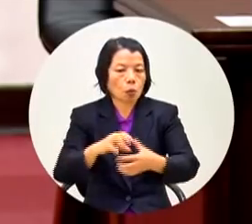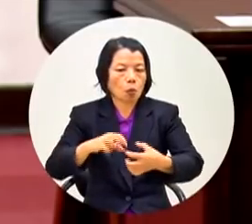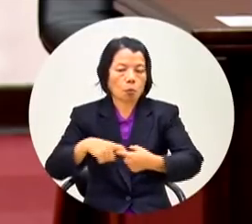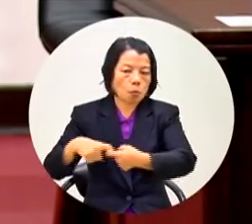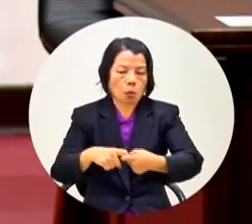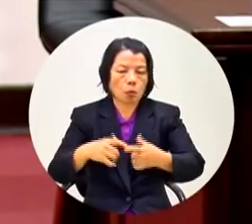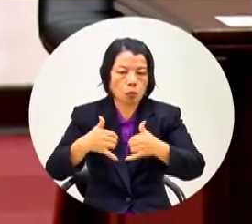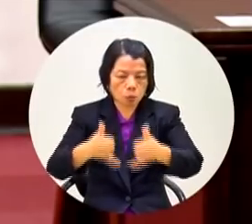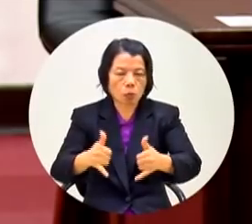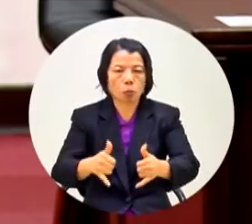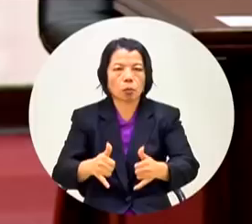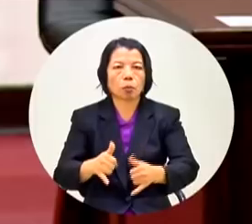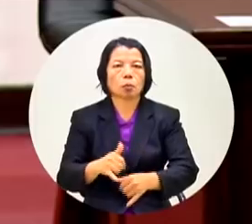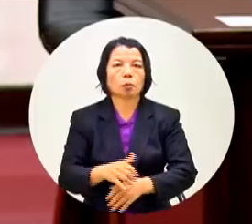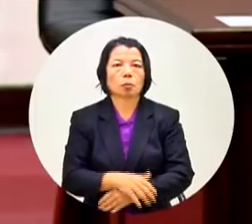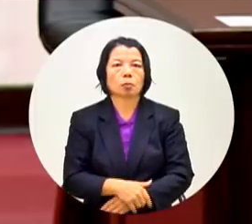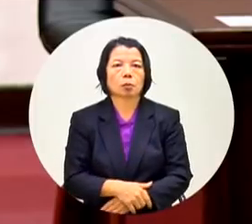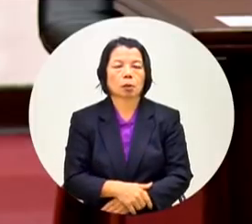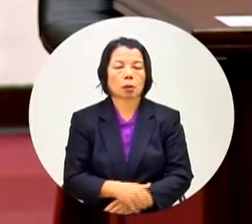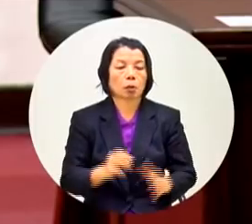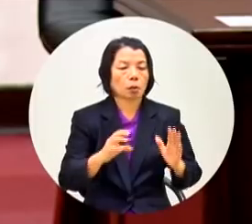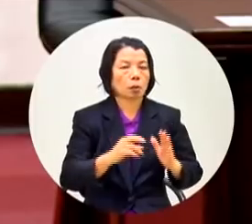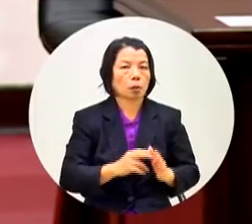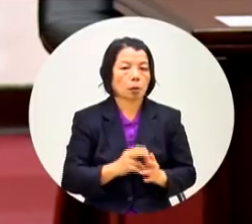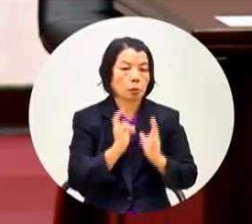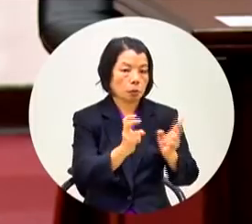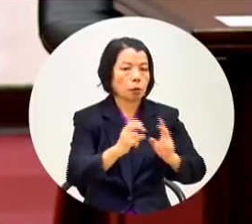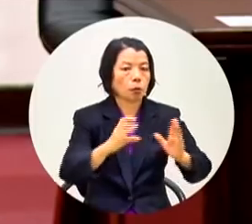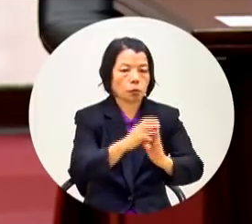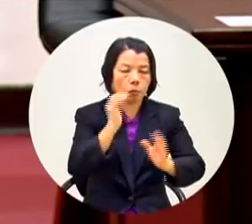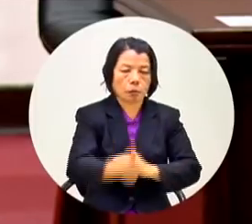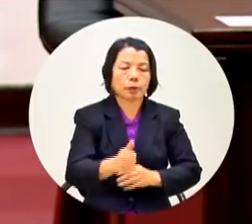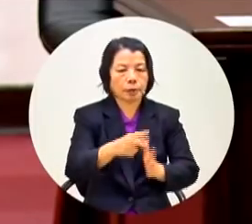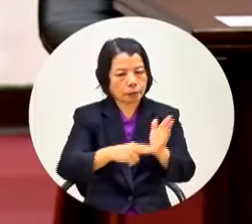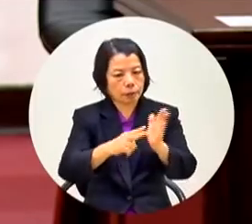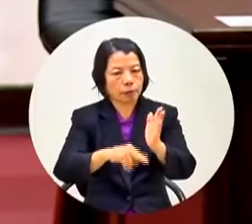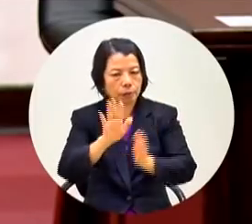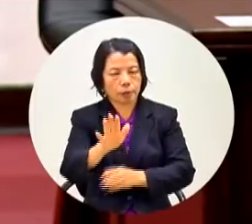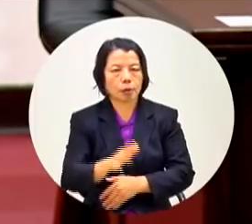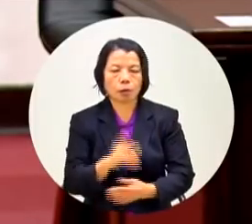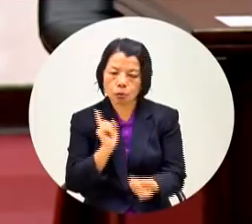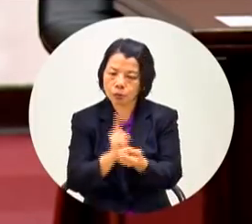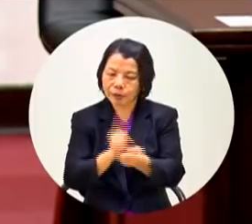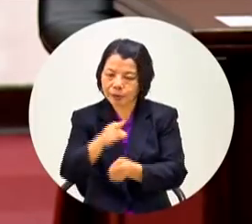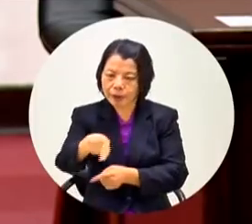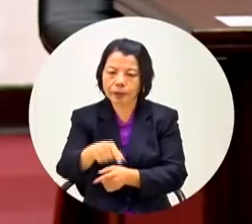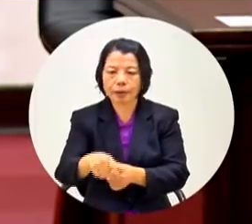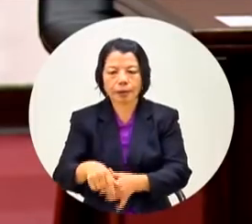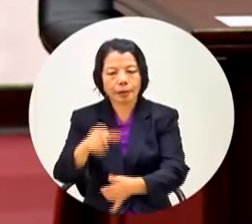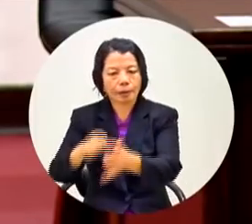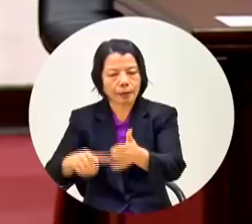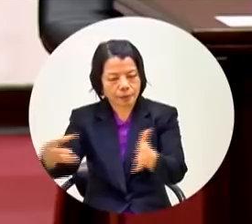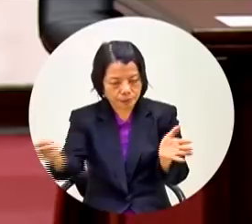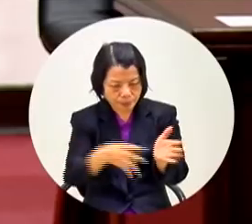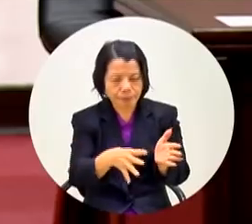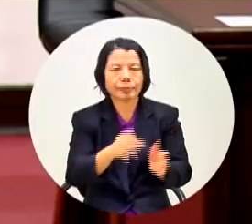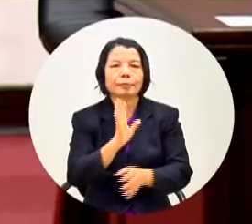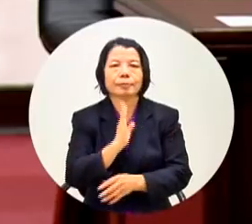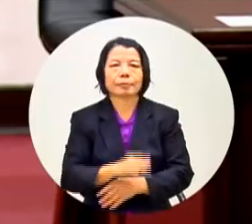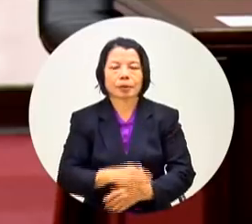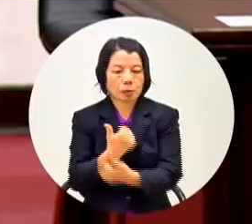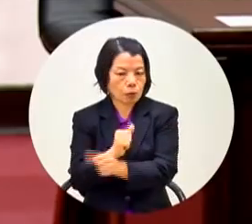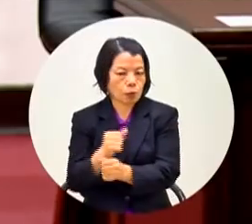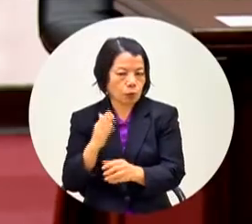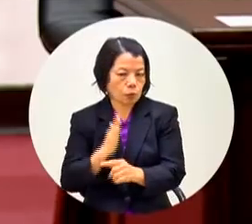长也有做一个说明，那只是一个考虑的路线之一了。那我不管是不是在考虑路线之一，其实我这边还是